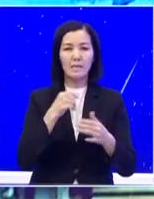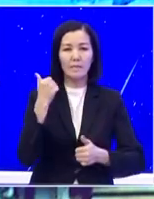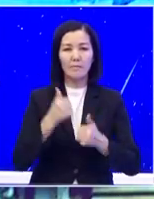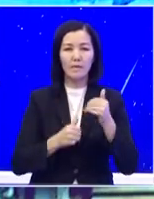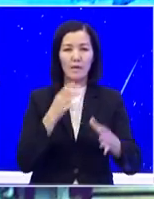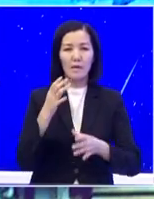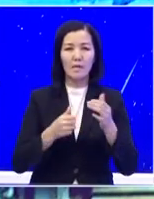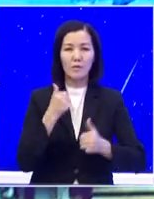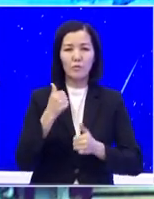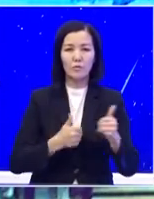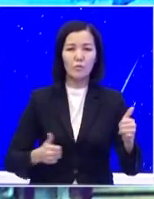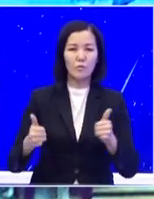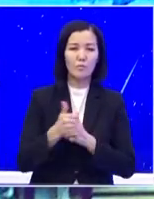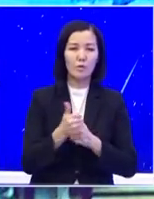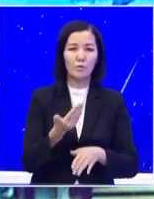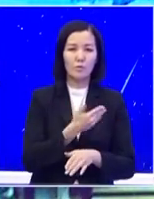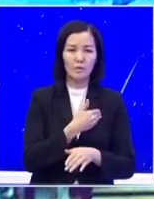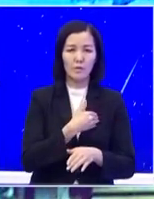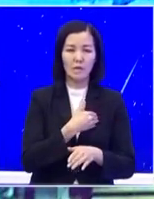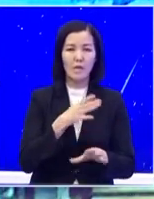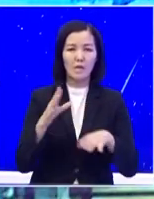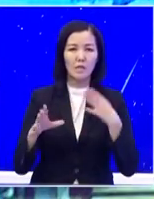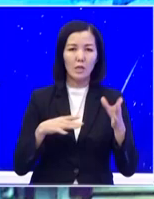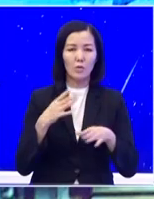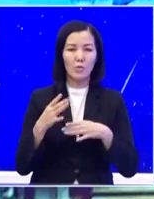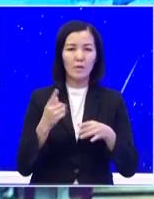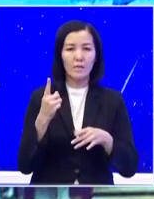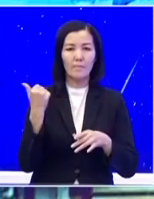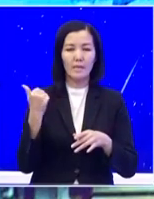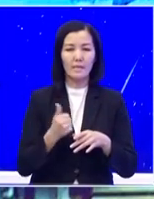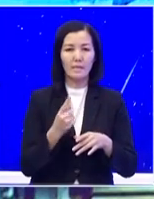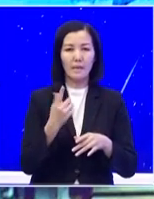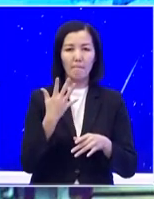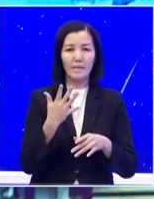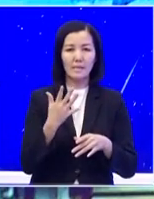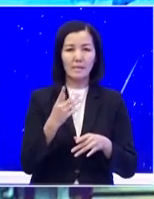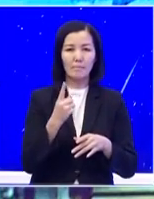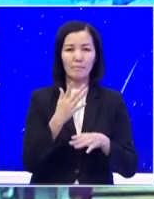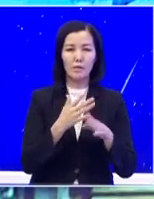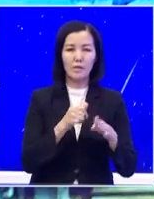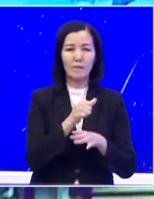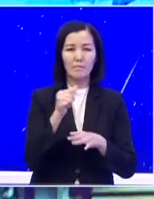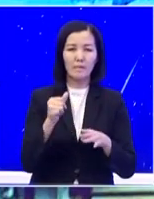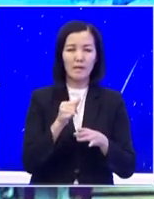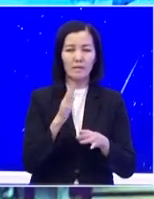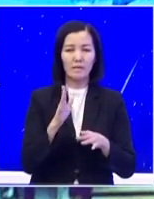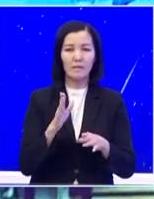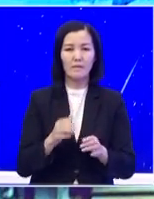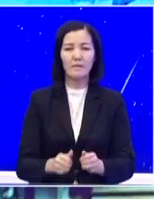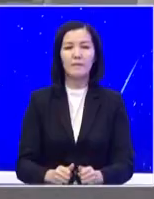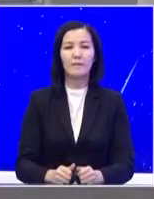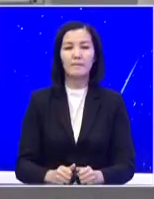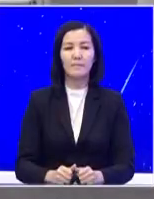біріншілігімен халықаралық турнирлерде топ жаруды көздеп отыр. Жаттығу уақыты аптасына 5 рет 1,5 сағатқа созылған.